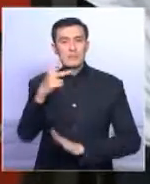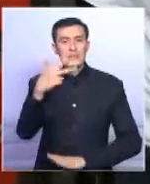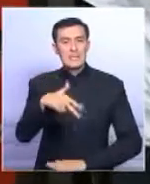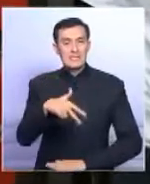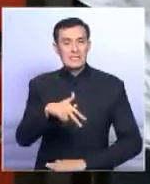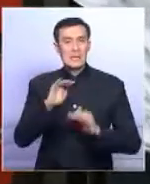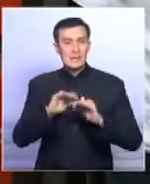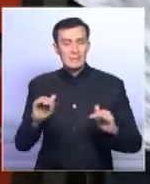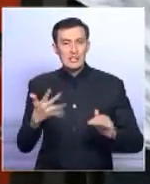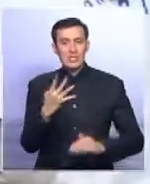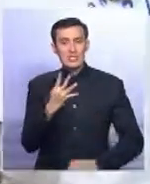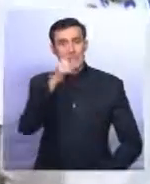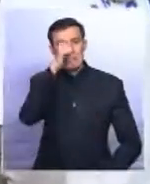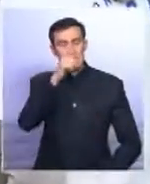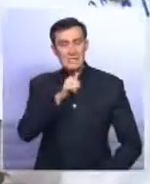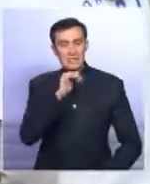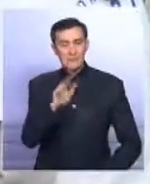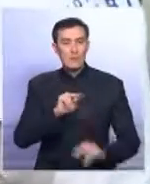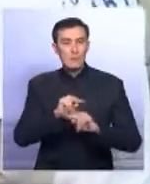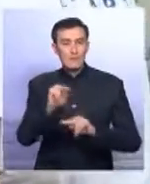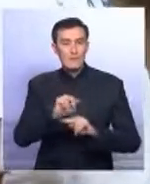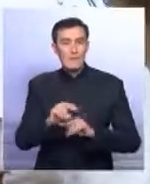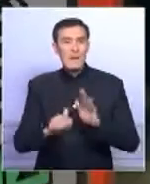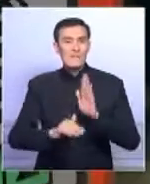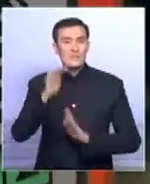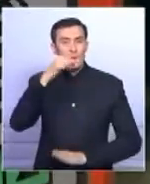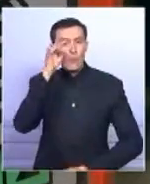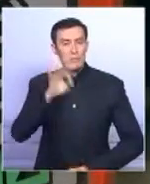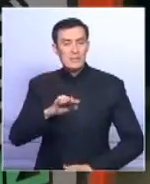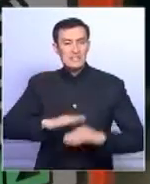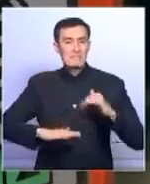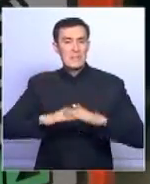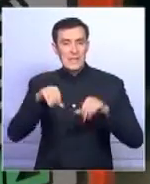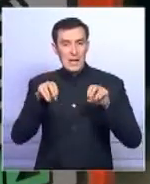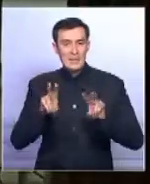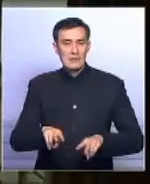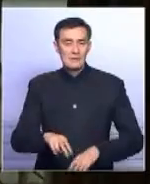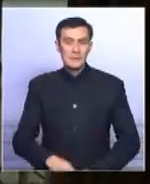30 учеников. За 4 месяца из них сделают высококлассных специалистов.